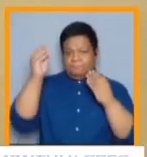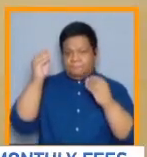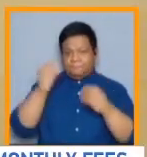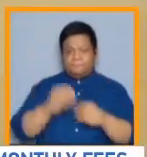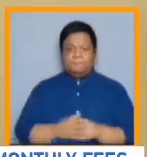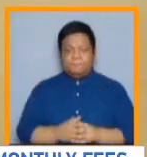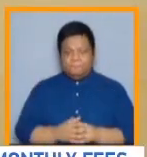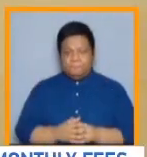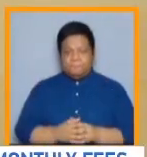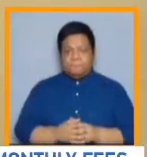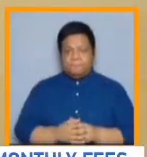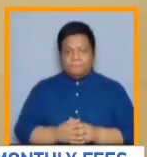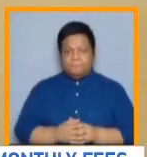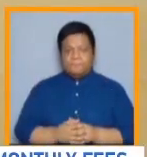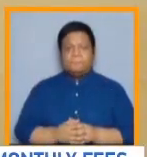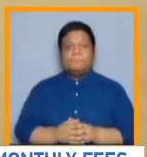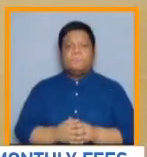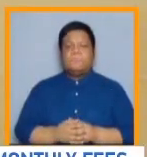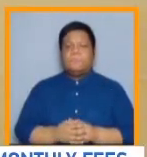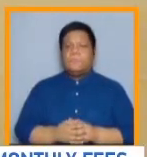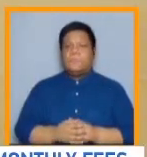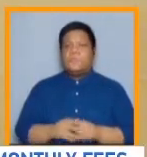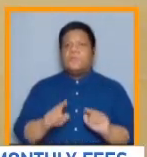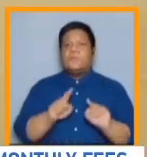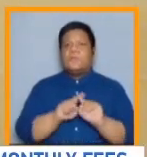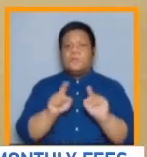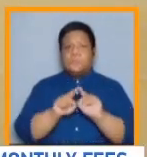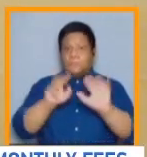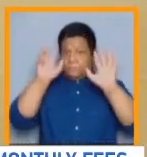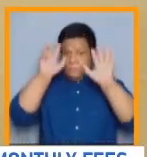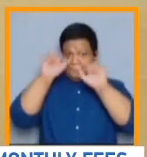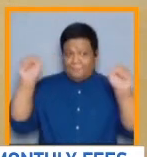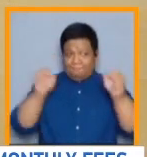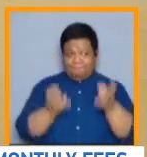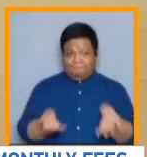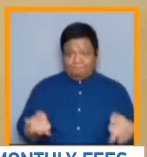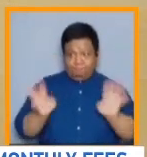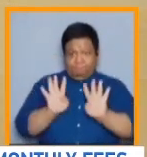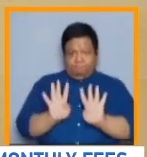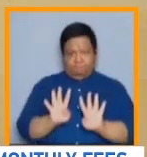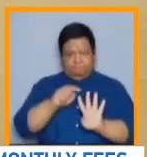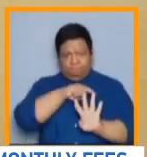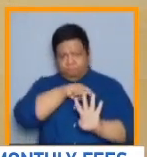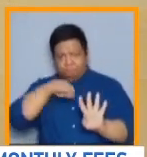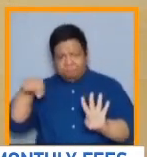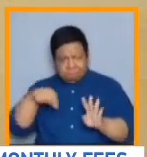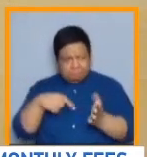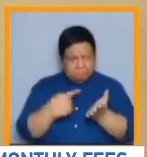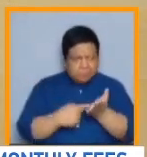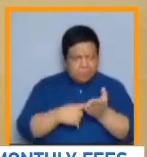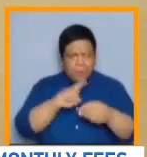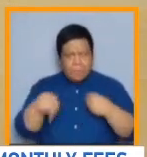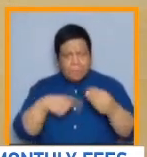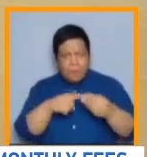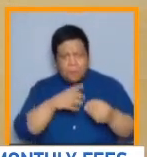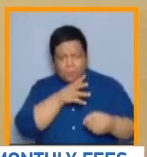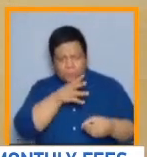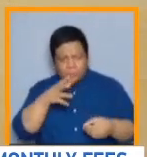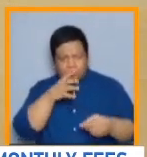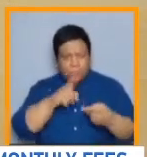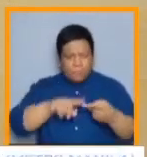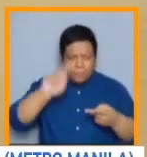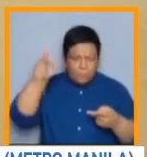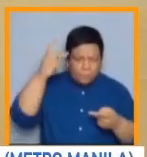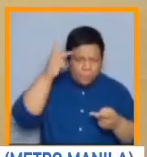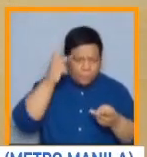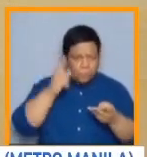Tinalakay ng ilang presidential aspirant ang mga issue sa agrikultura, politika, teritoryo at pagnenegosyo sa kanilang mga aktibidad. May